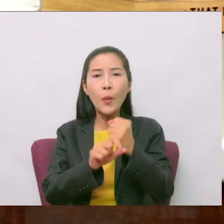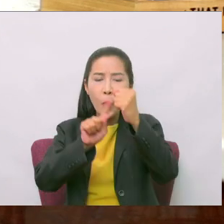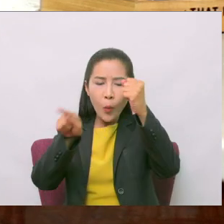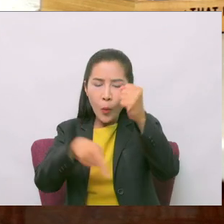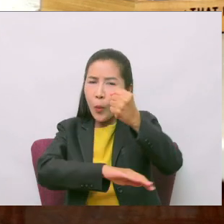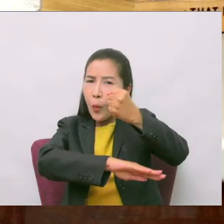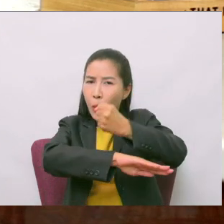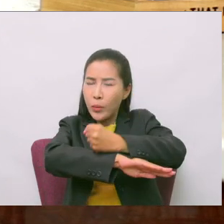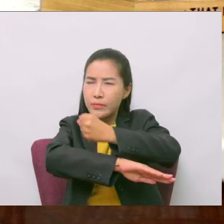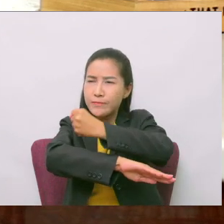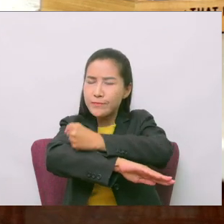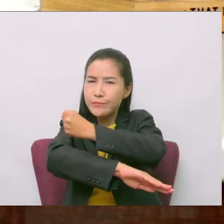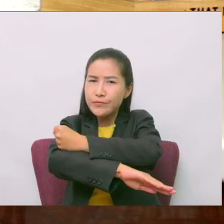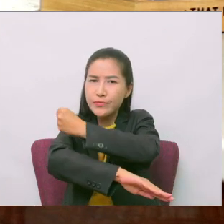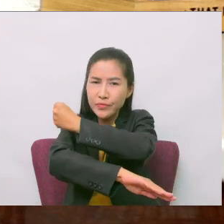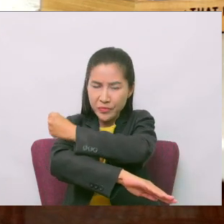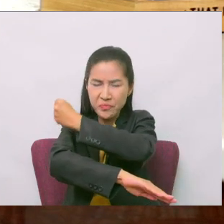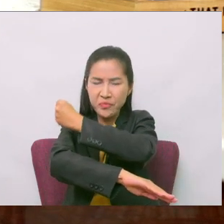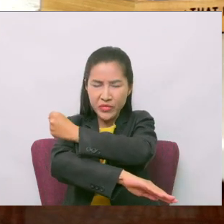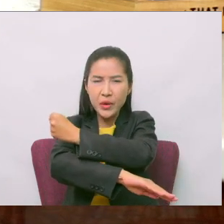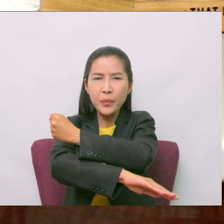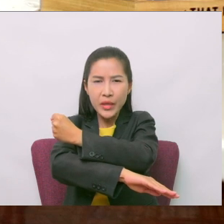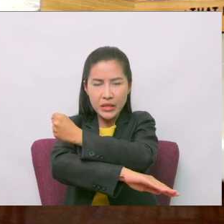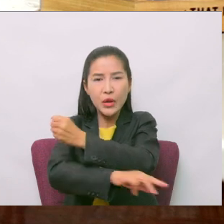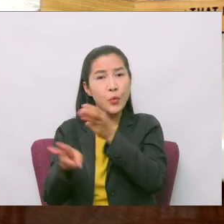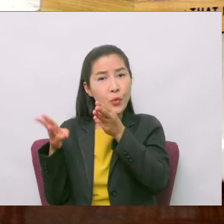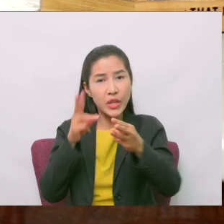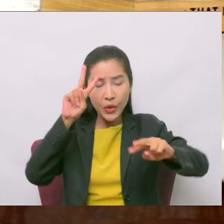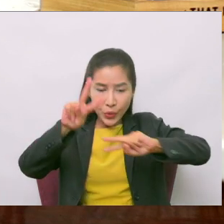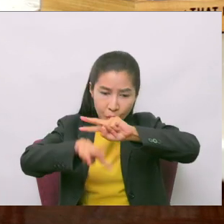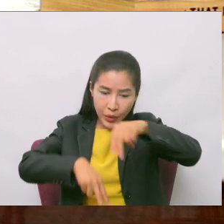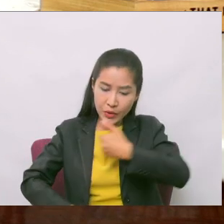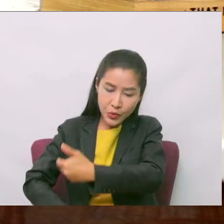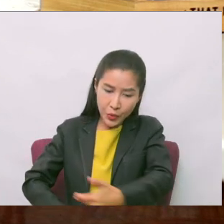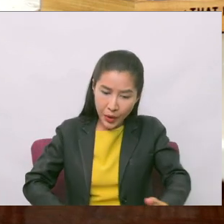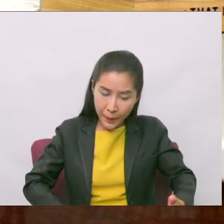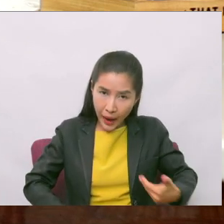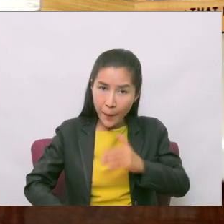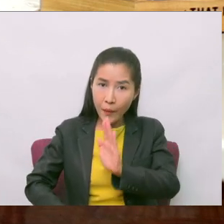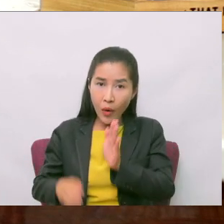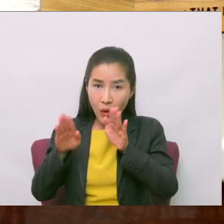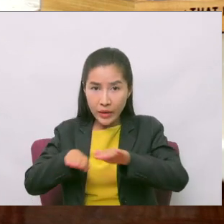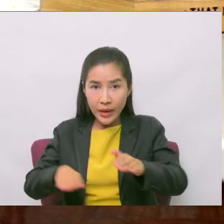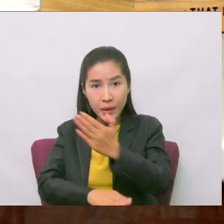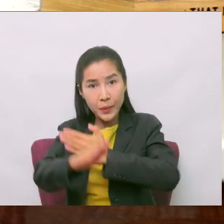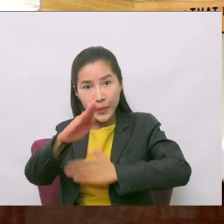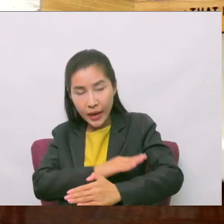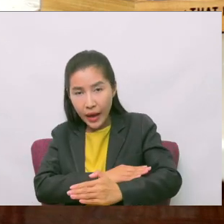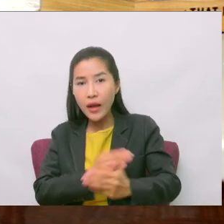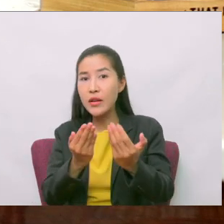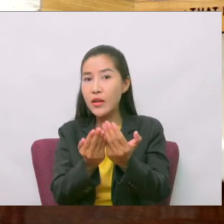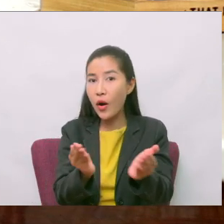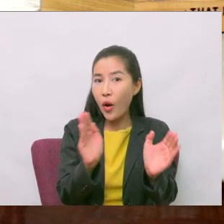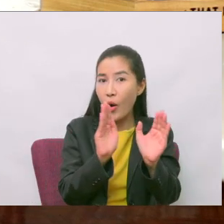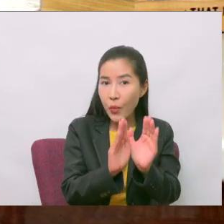างหนึ่งนะคะของการดูแลสุขภาพไม่ว่าจะเป็นสุขภาพของเด็กพิการนะคะหรือว่าผู้ปกครองนะคะหรือว่าค